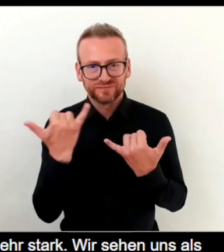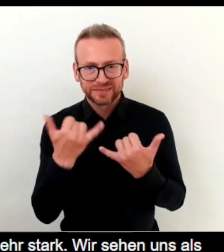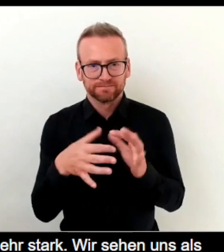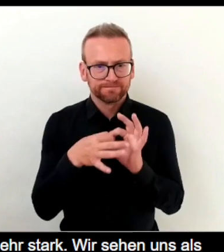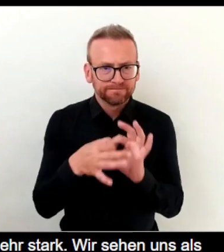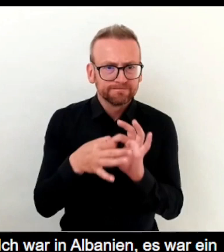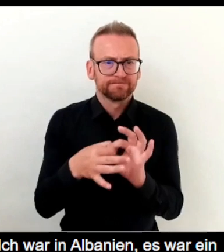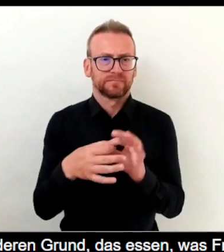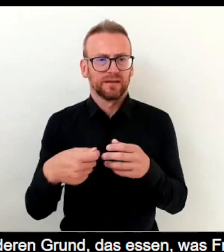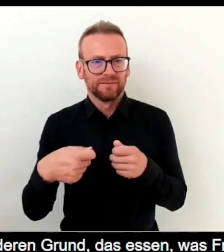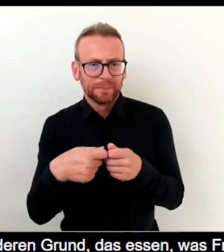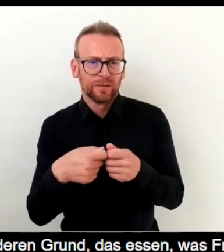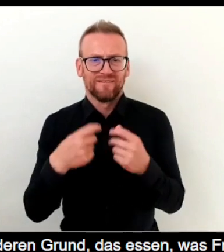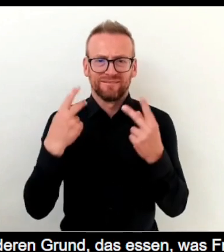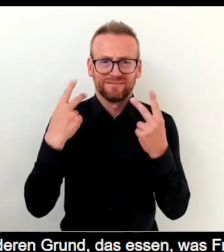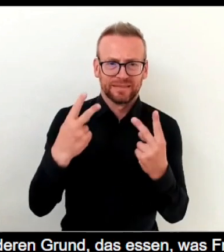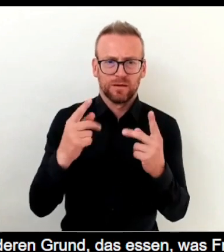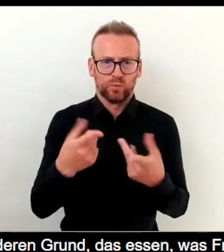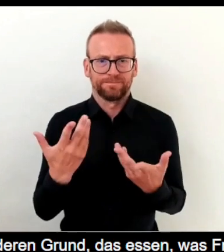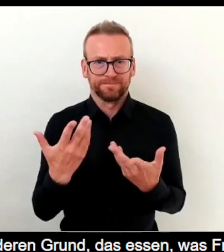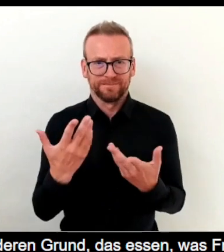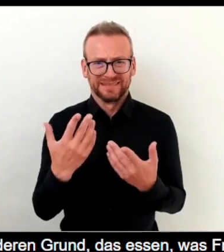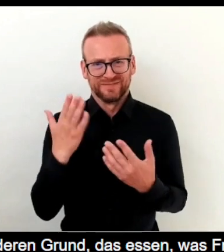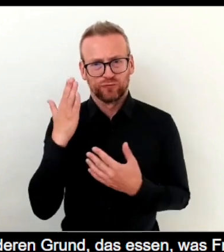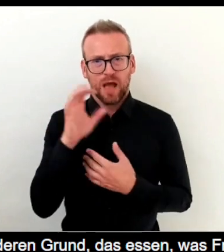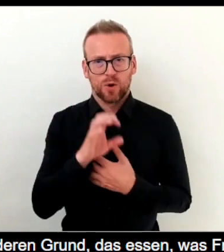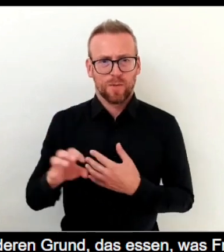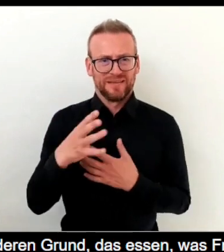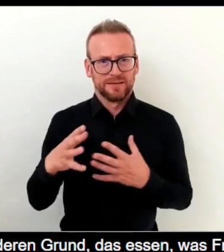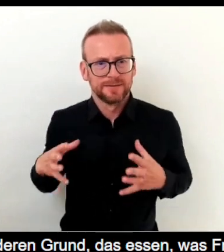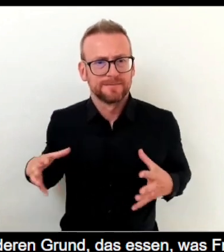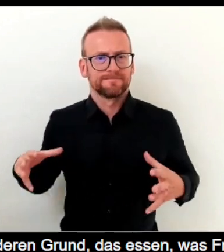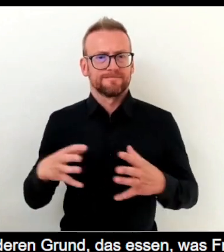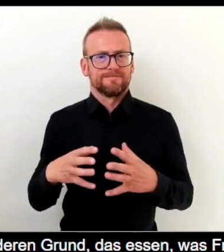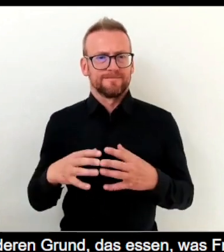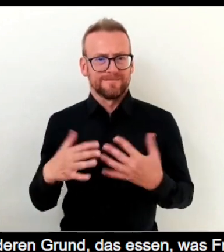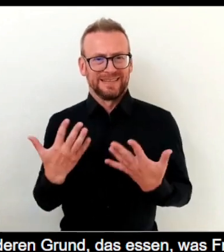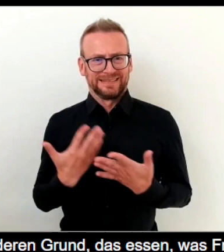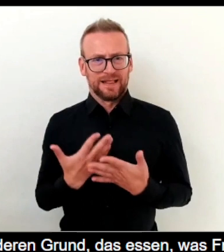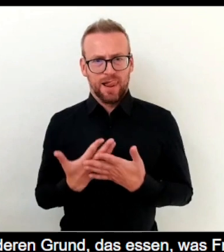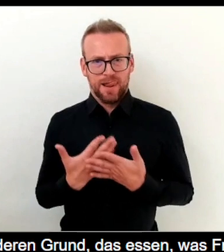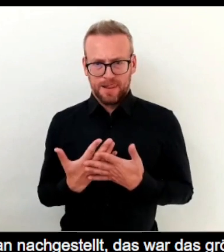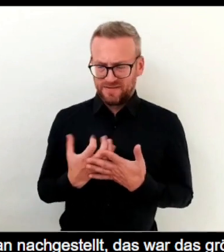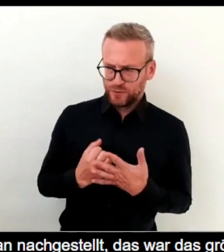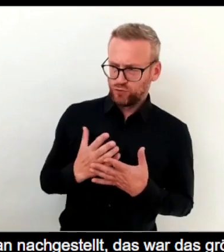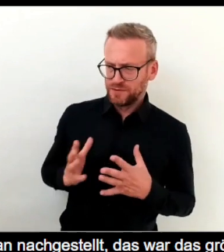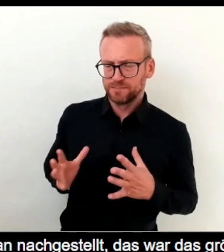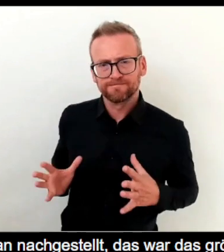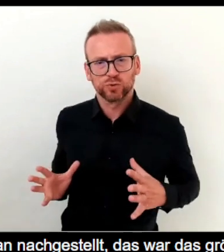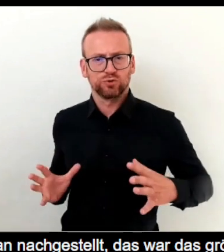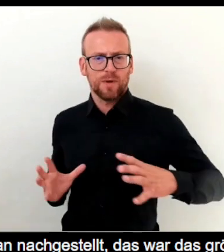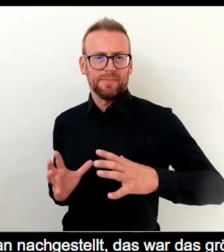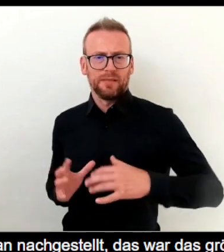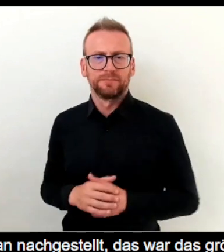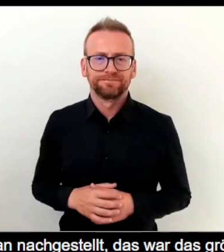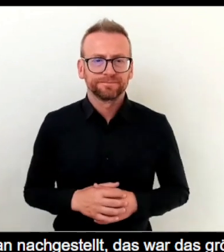Manfred Otzelberger von der BUNKEN, möglicherweise etwas gesellschaftspolitisch. Frau von der Leyen, es gibt